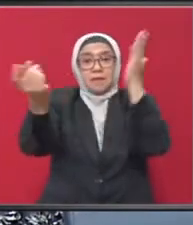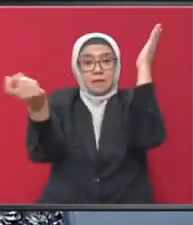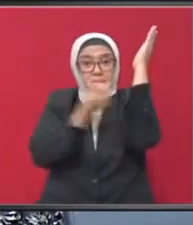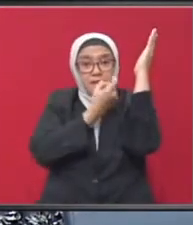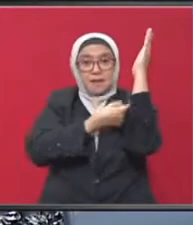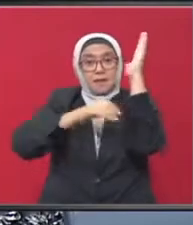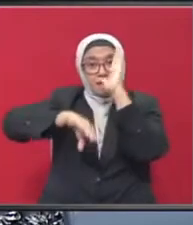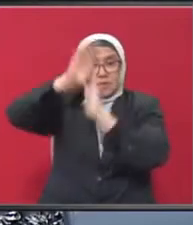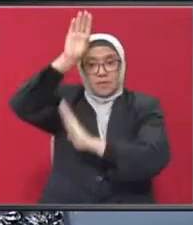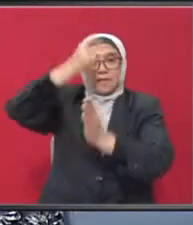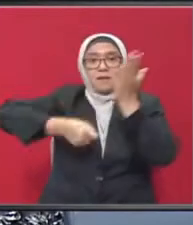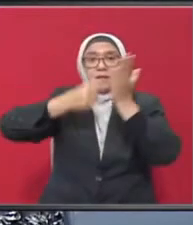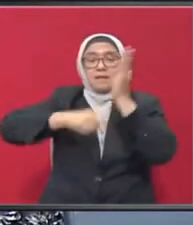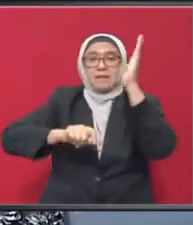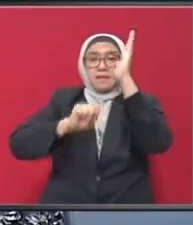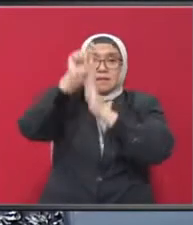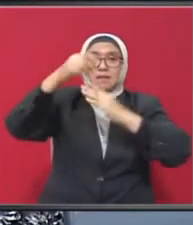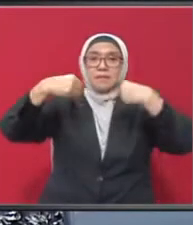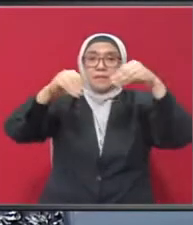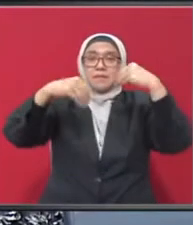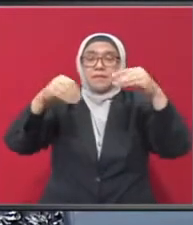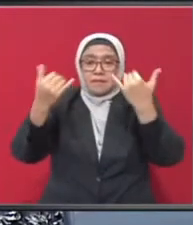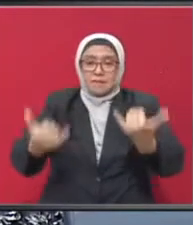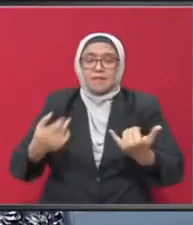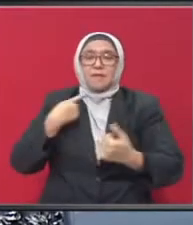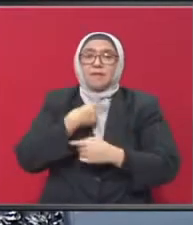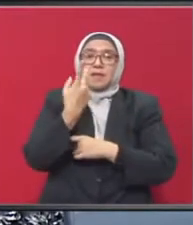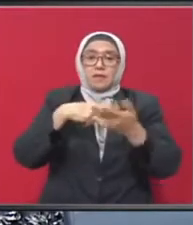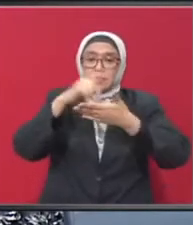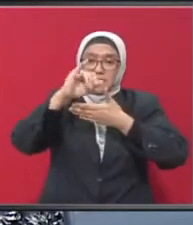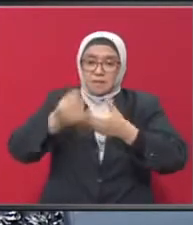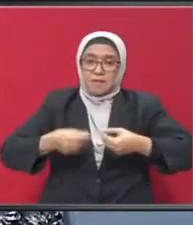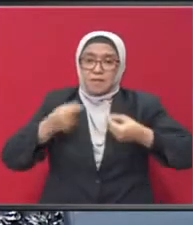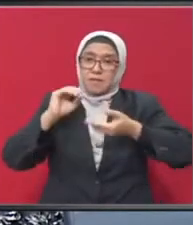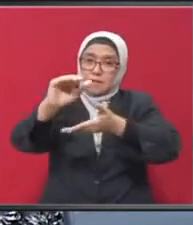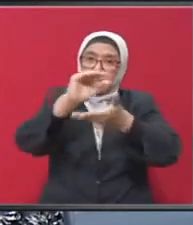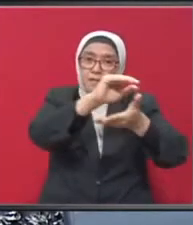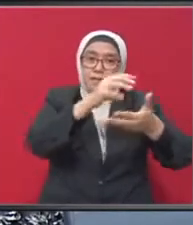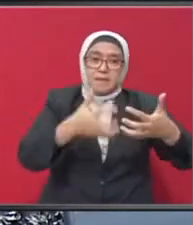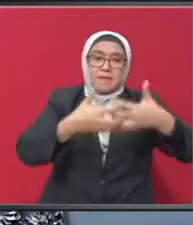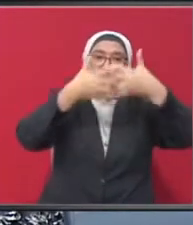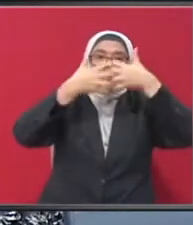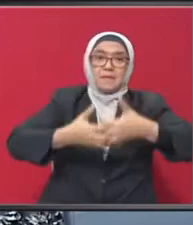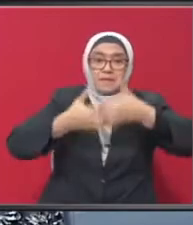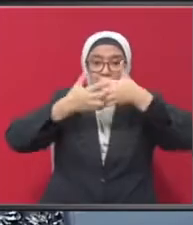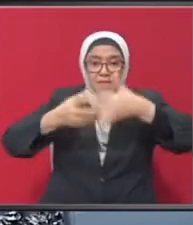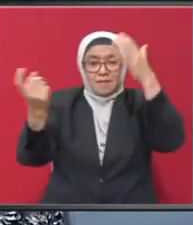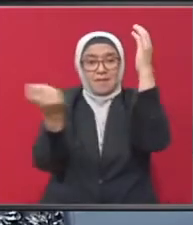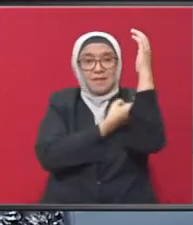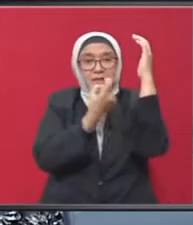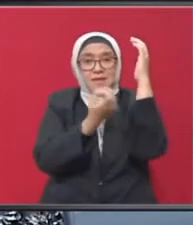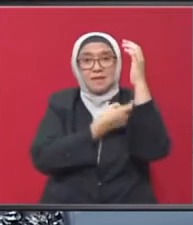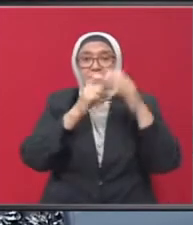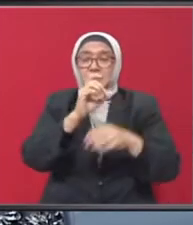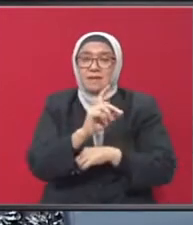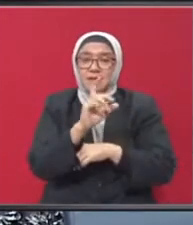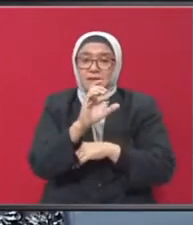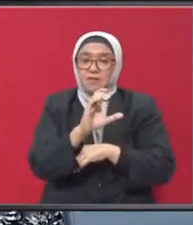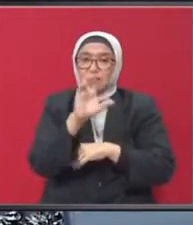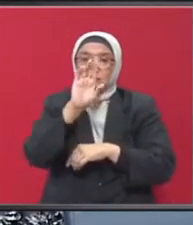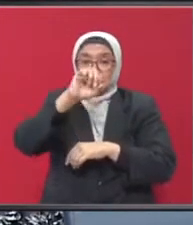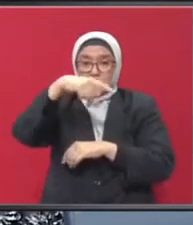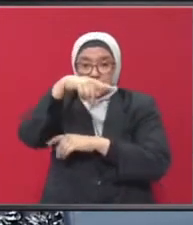untuk bekal Kan 1 izin kepada Koperasi ini detail mesin aget acre di mana dengan hasil yang tetap